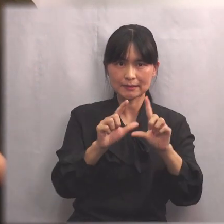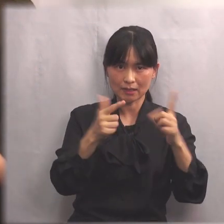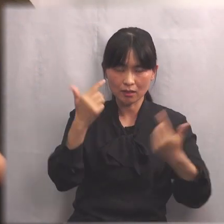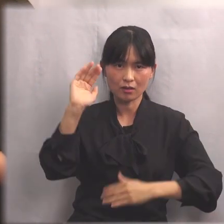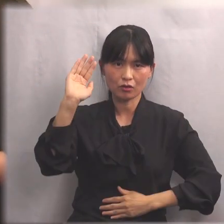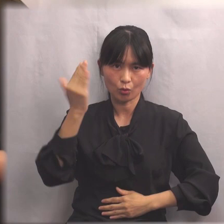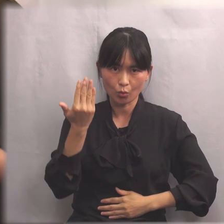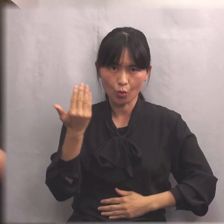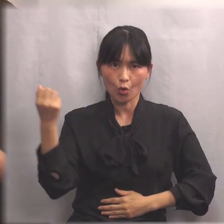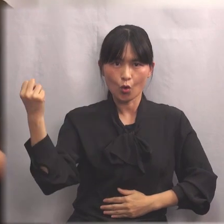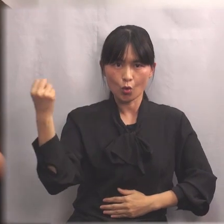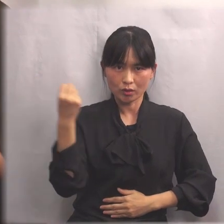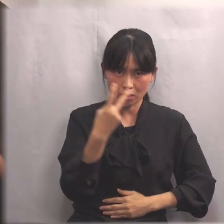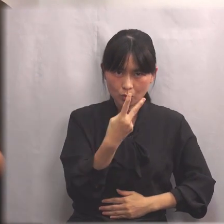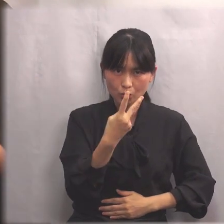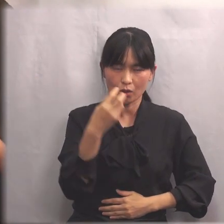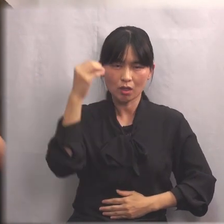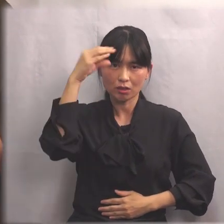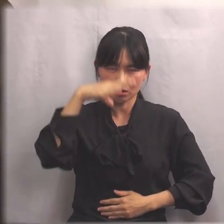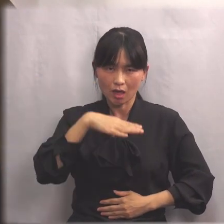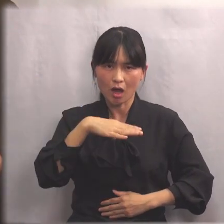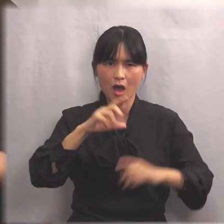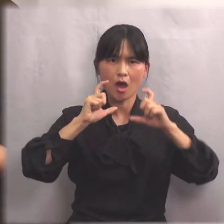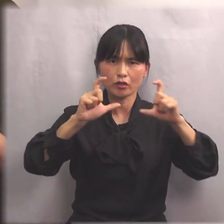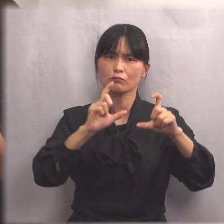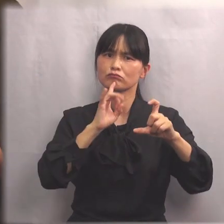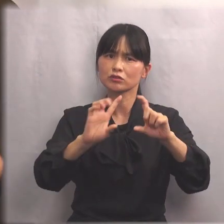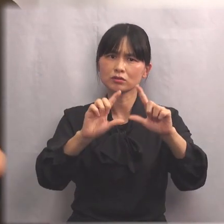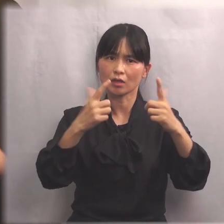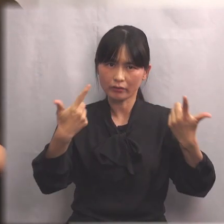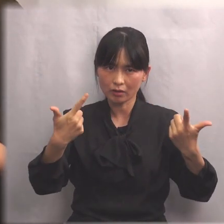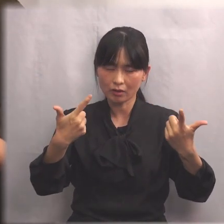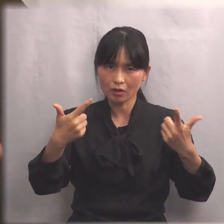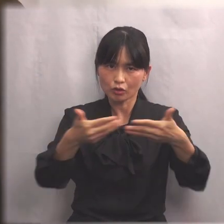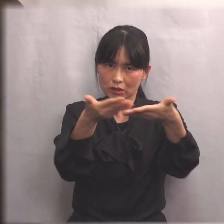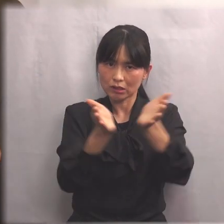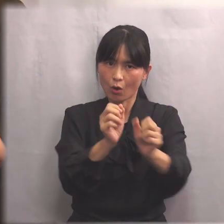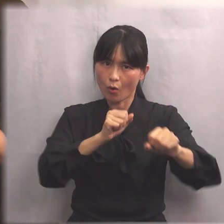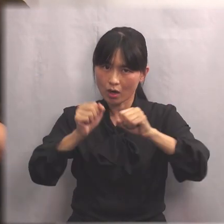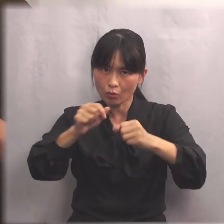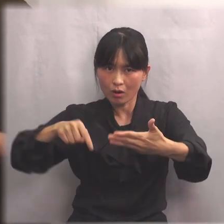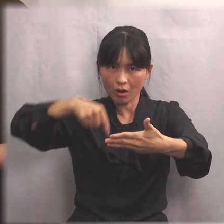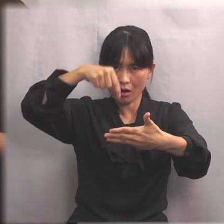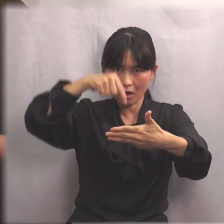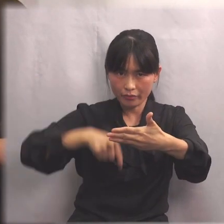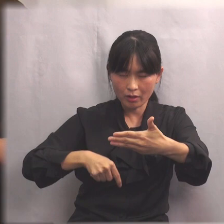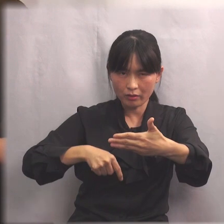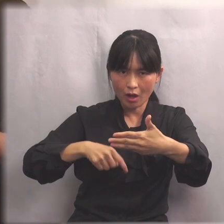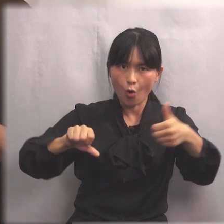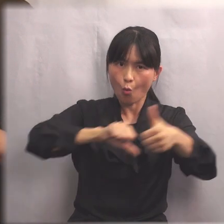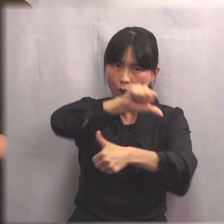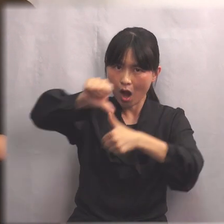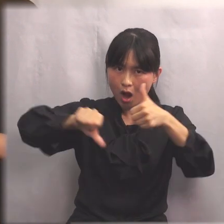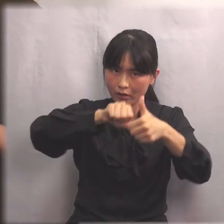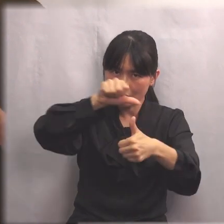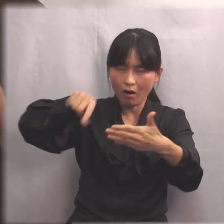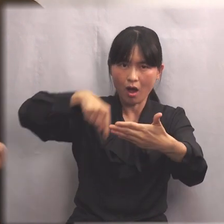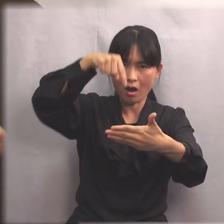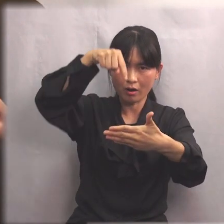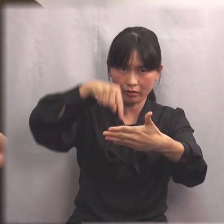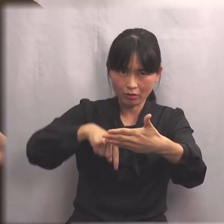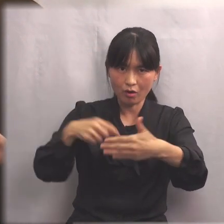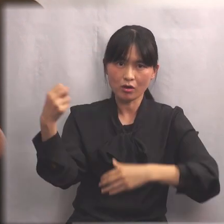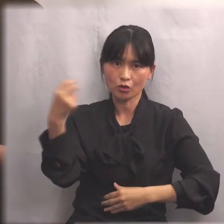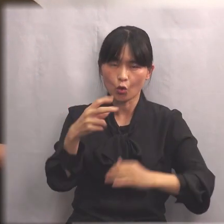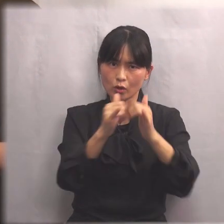부당하게 차별받지 않아야 하고 이것은 단순히 어떤 선언에 그치는 것이 아니라 우리의 당적인 활동에 있어서 그 물리적인